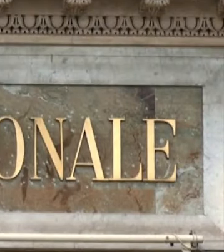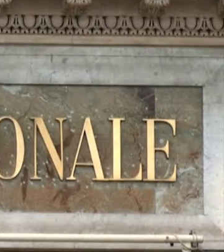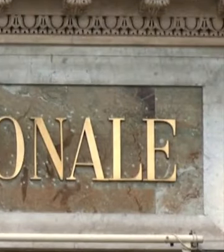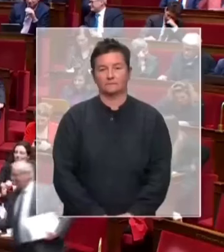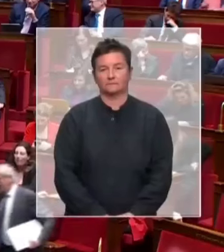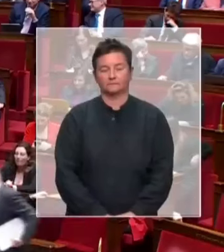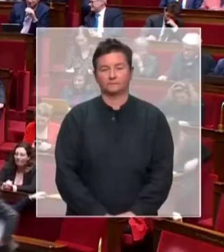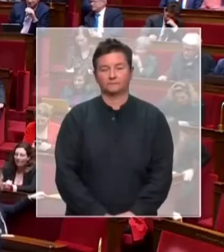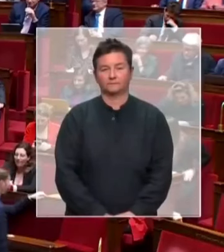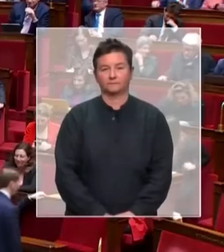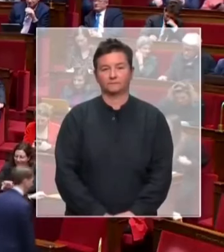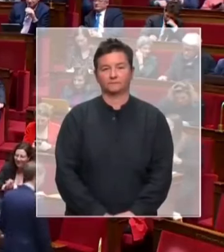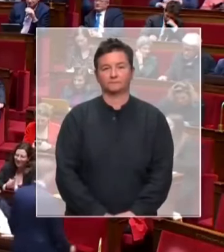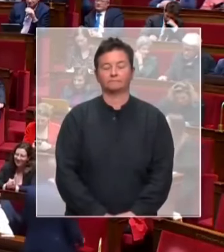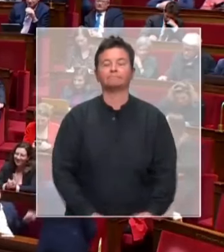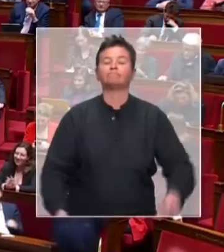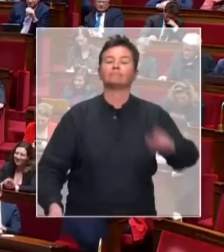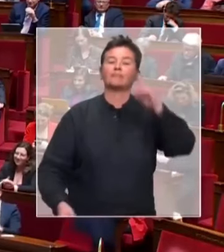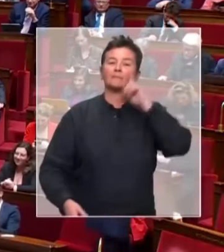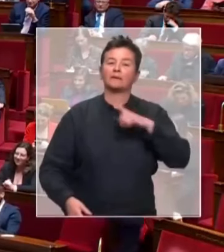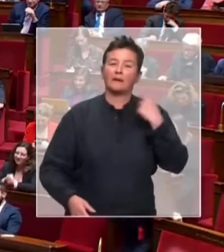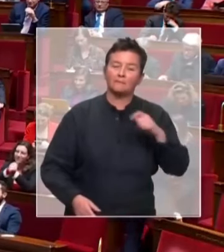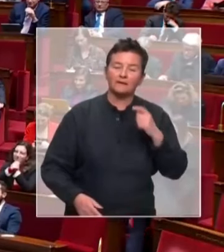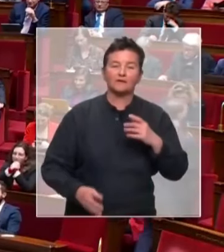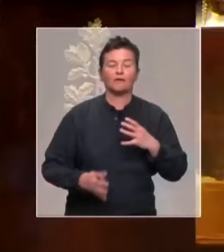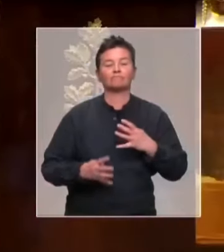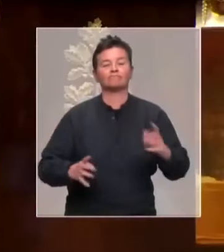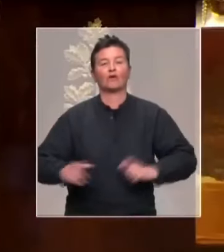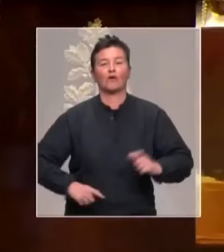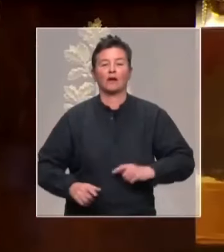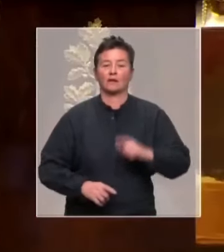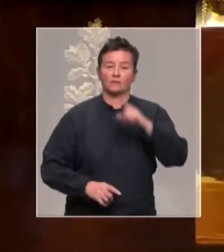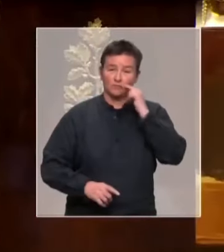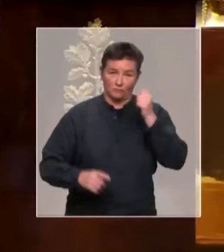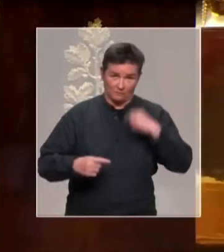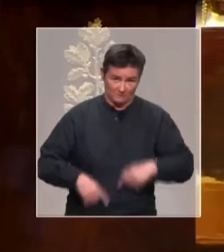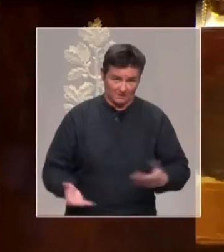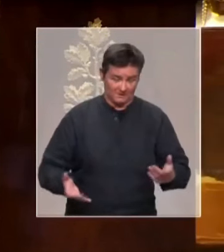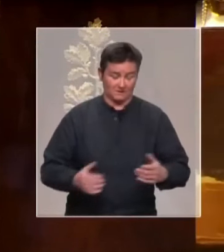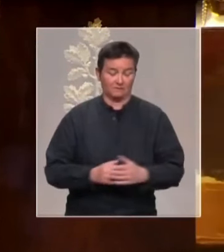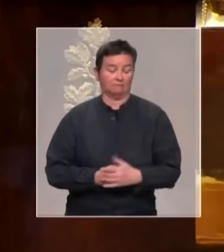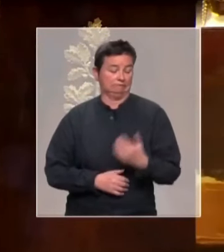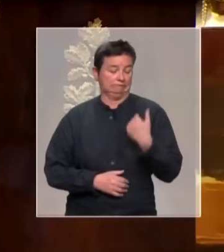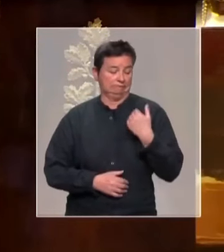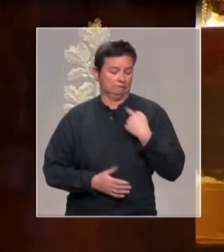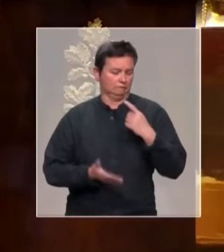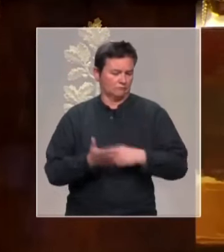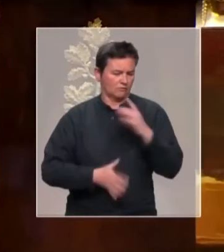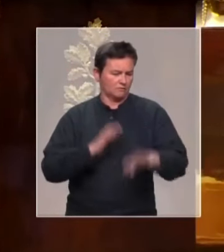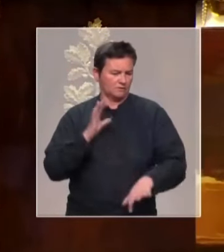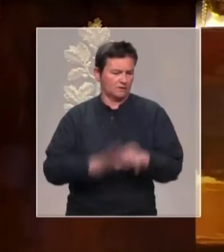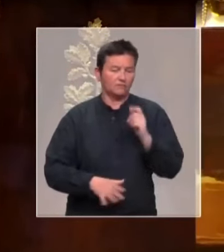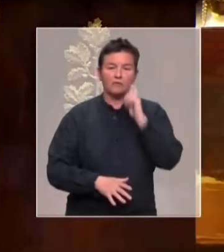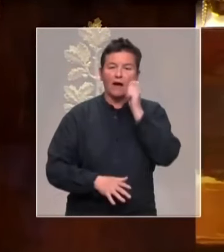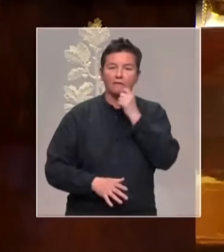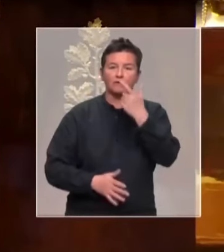populaire arrivé en tête des législatives anticipé ont mis un terme provisoire à leur division en désignant André chassegne âgé de 74